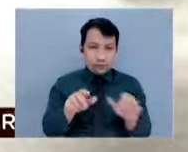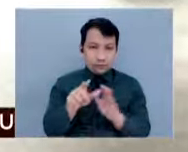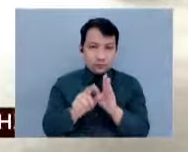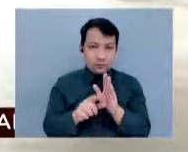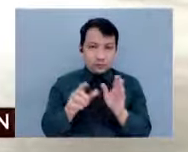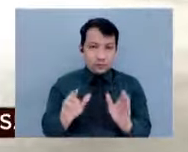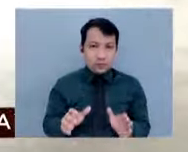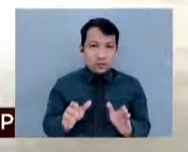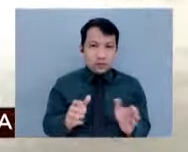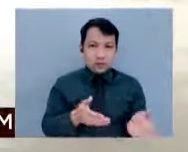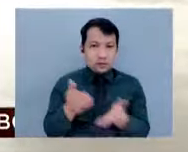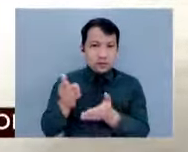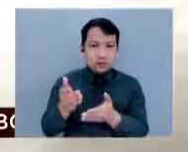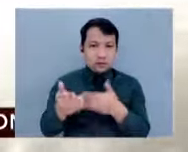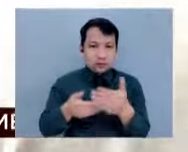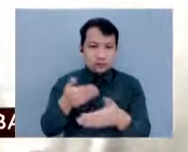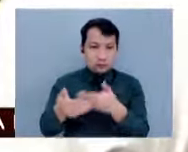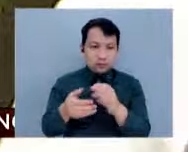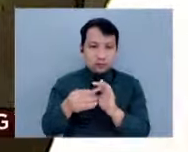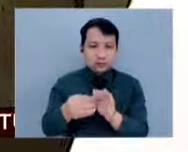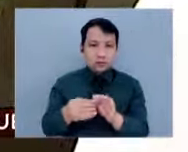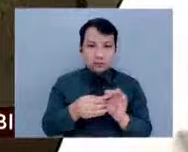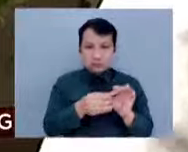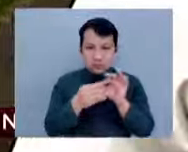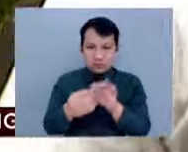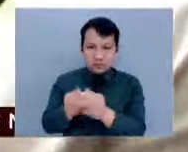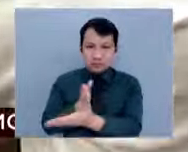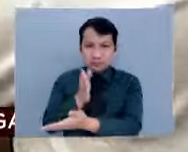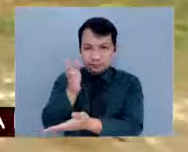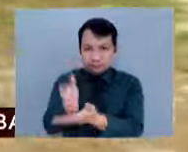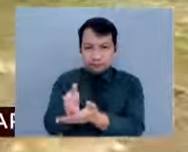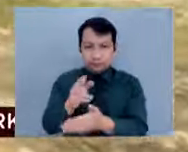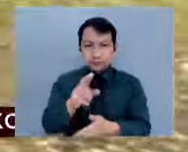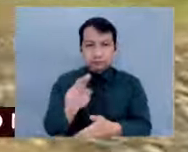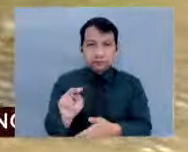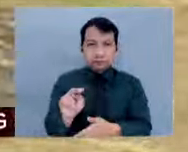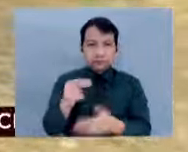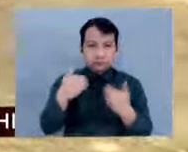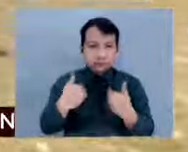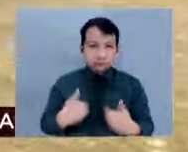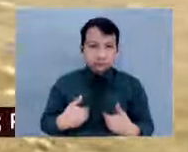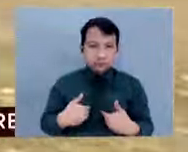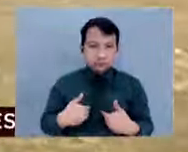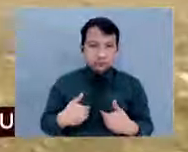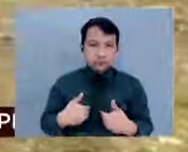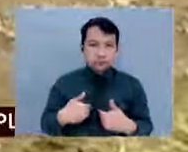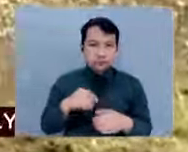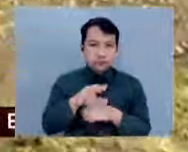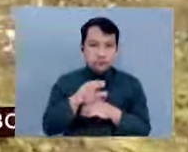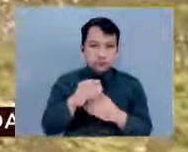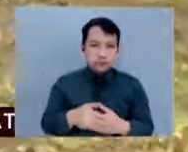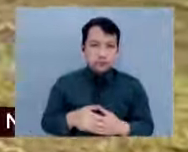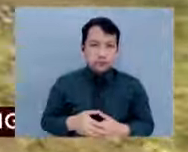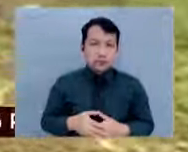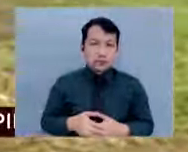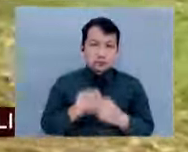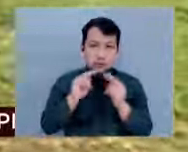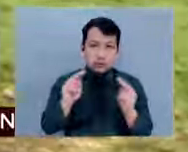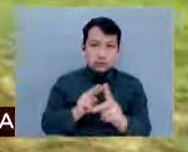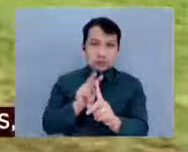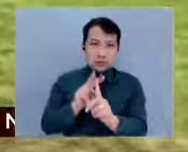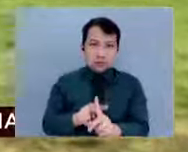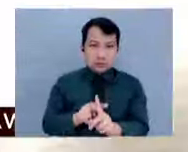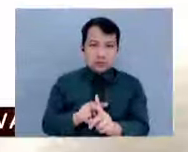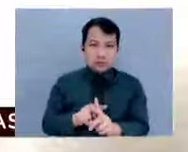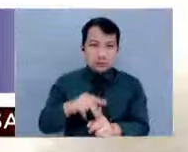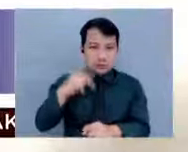ang ilang legal na hakbang kabilang ang pagdala ng usapin sa United Nations Human Rights Council. Nauna na nag-apply ng political